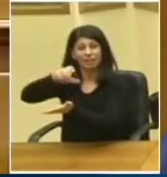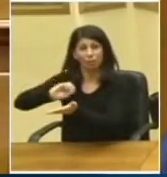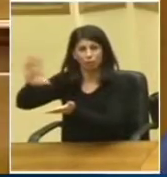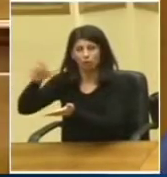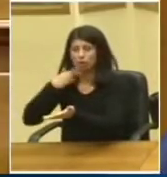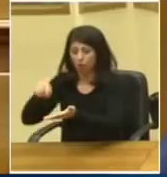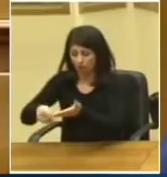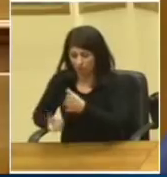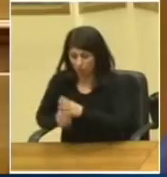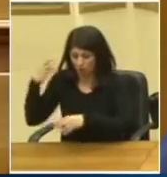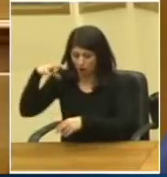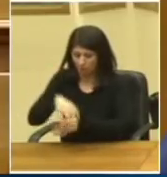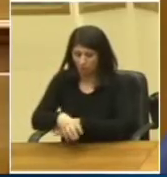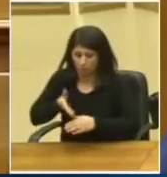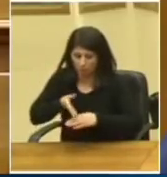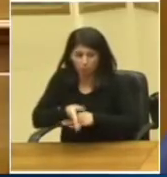μπει,